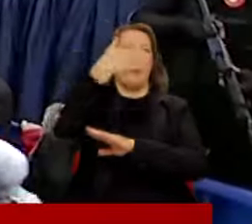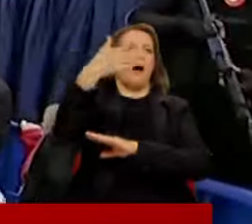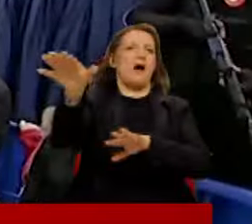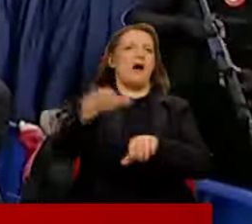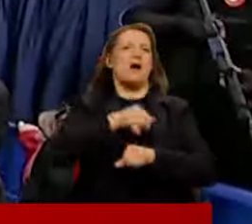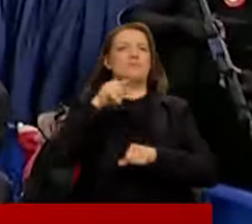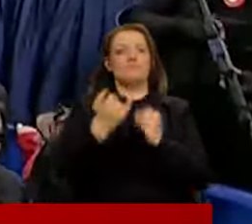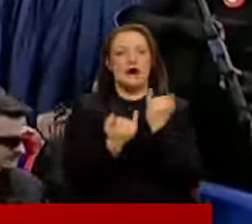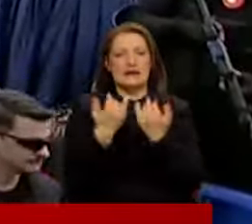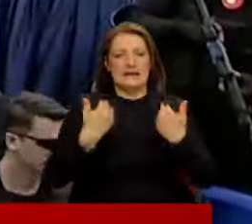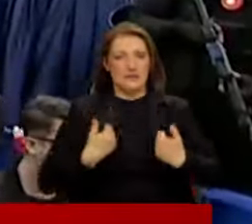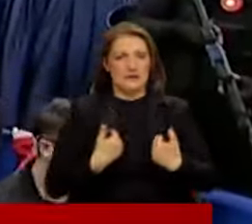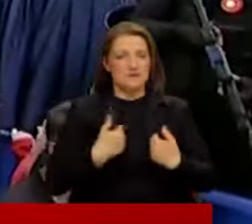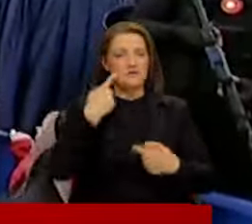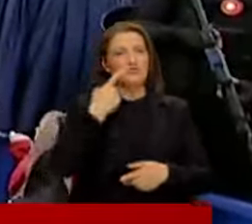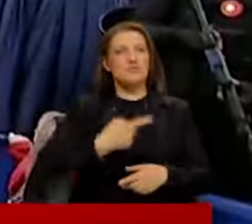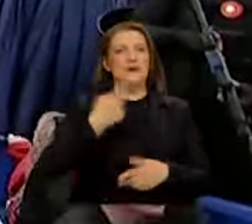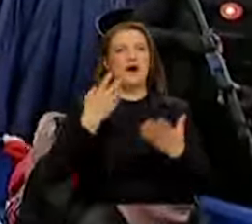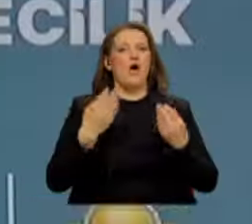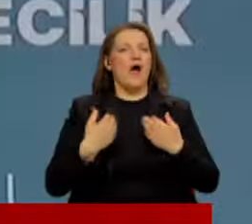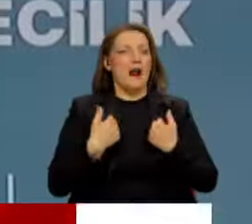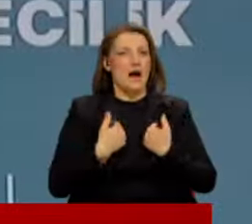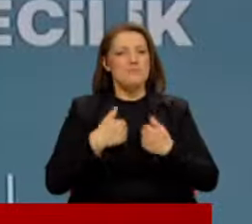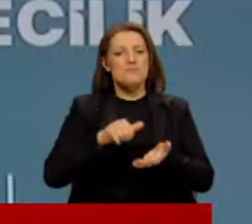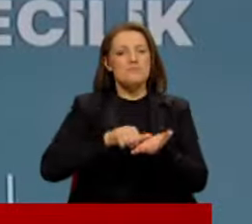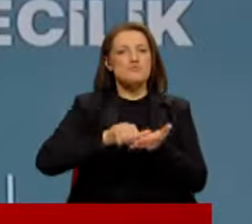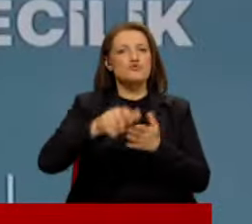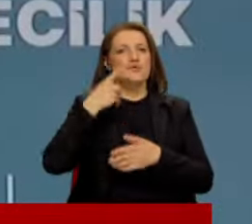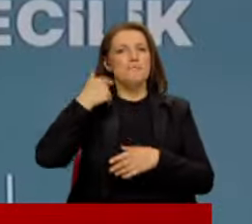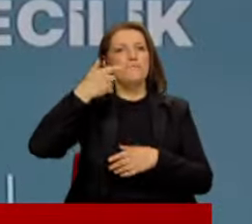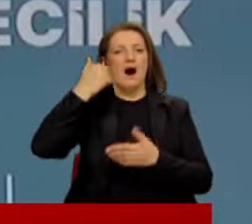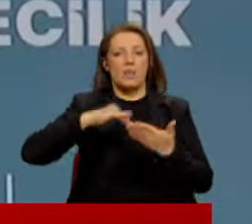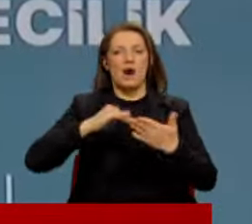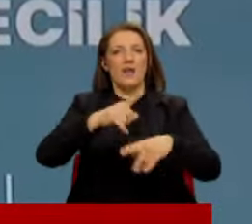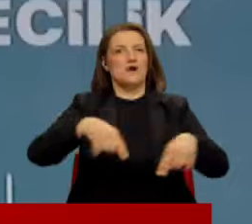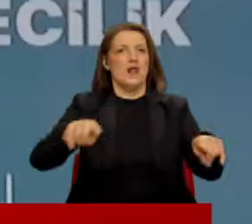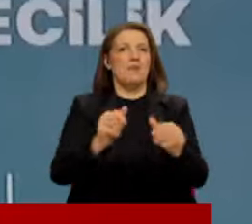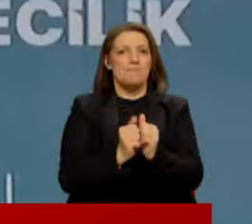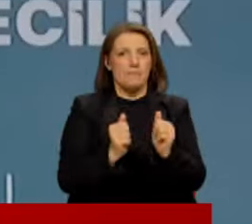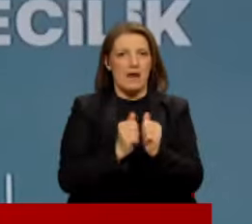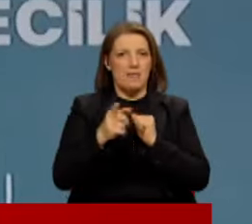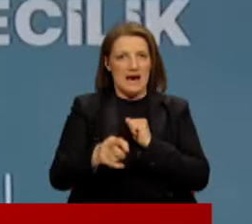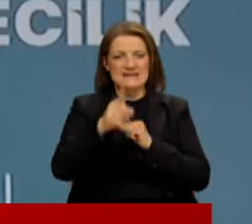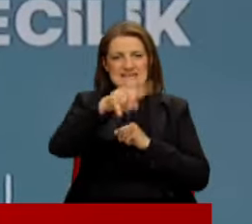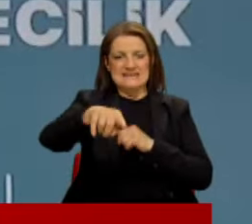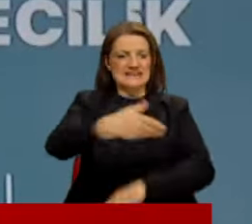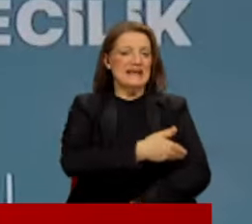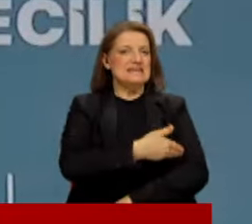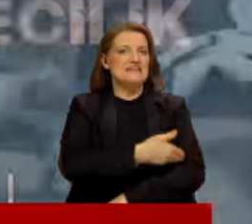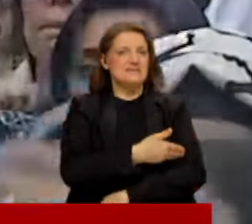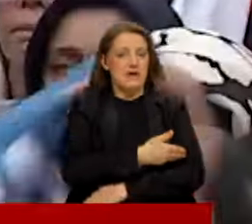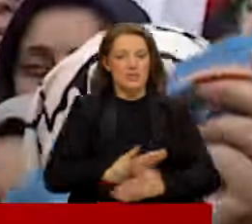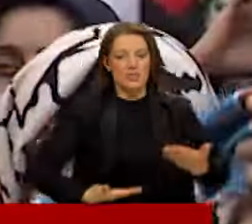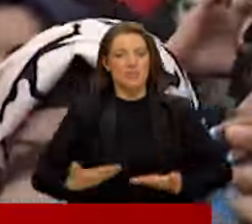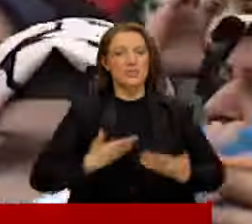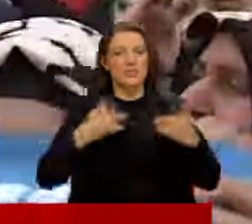Bu kardeşiniz Cumhurbaşkanınız olarak bütün bakan arkadaşlarımla beraber sizin hizmetkarınız